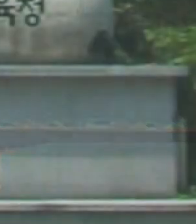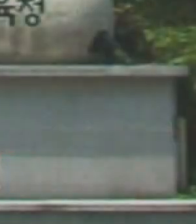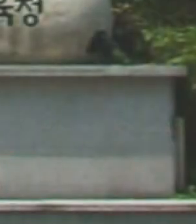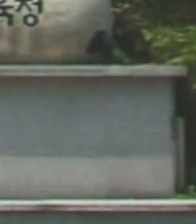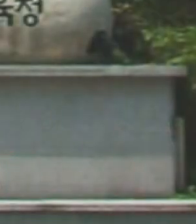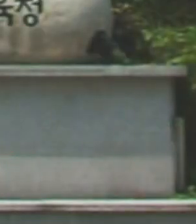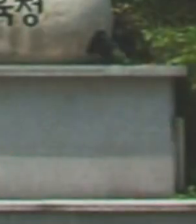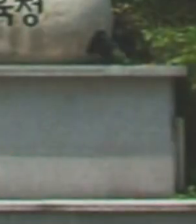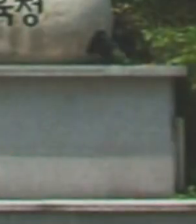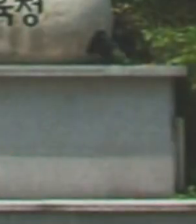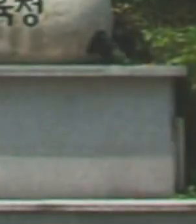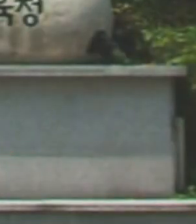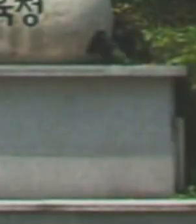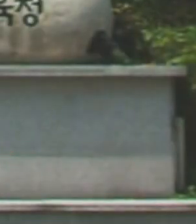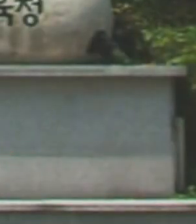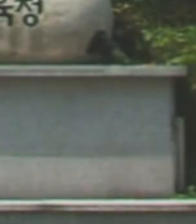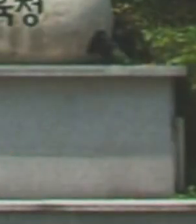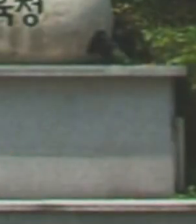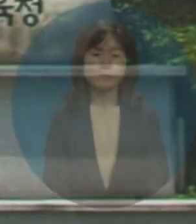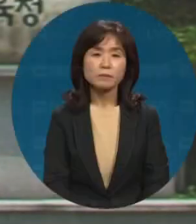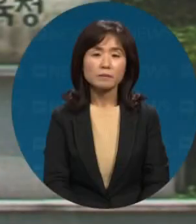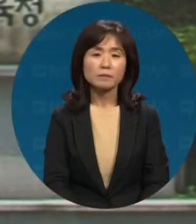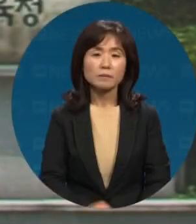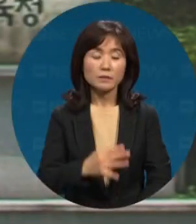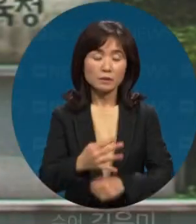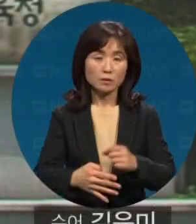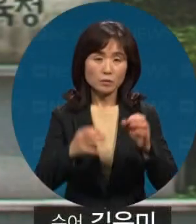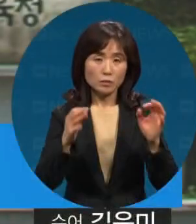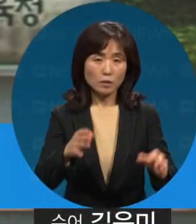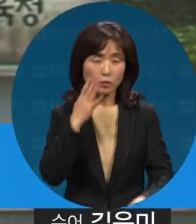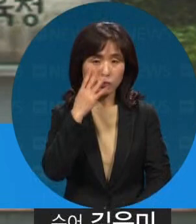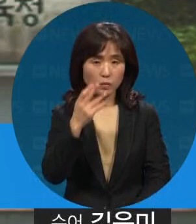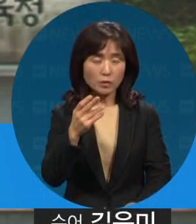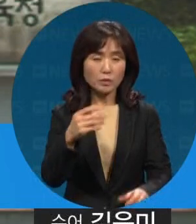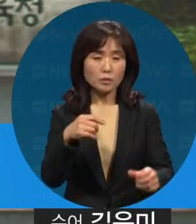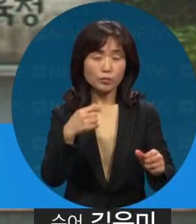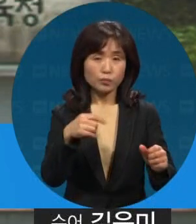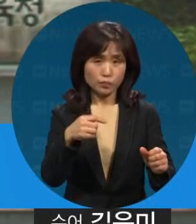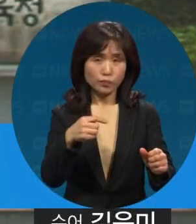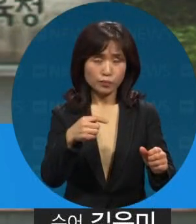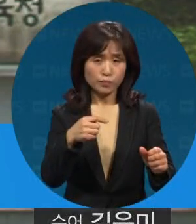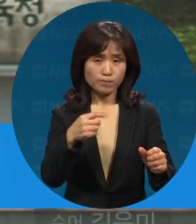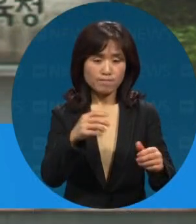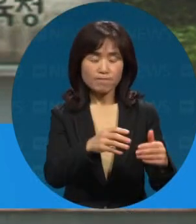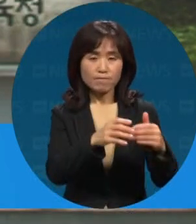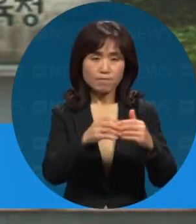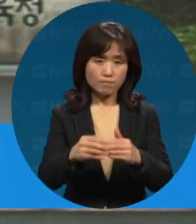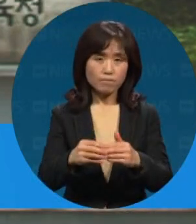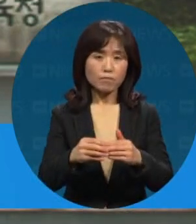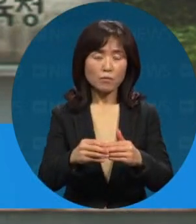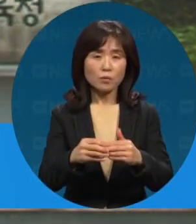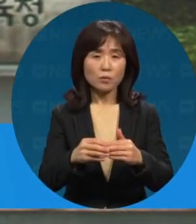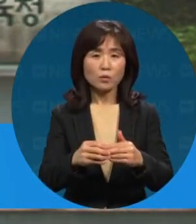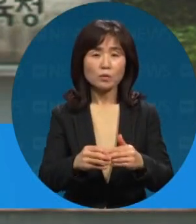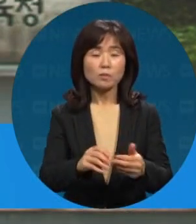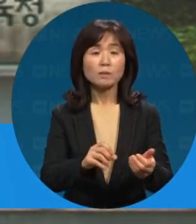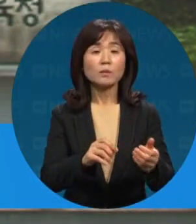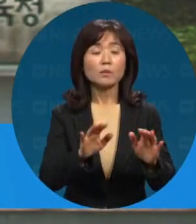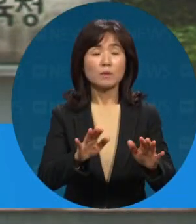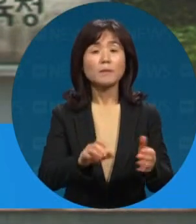지난 4년 동안 울산교육을 이끌고 올해 재선에 성공한 노호키 울산교육감이 오늘 별세했습니다 전교조